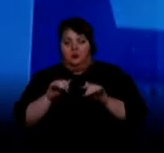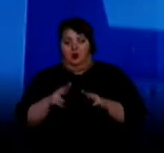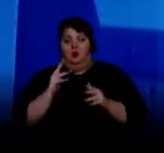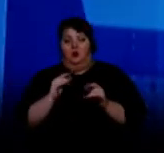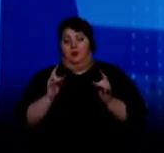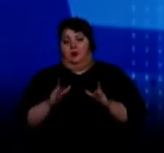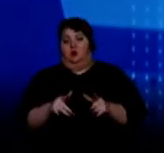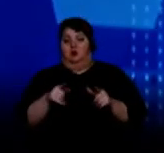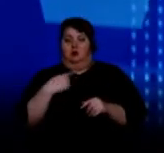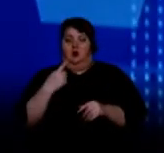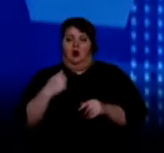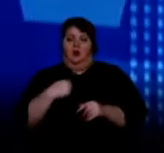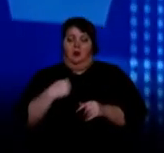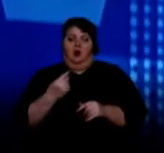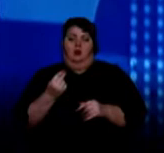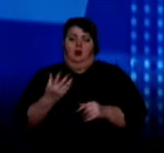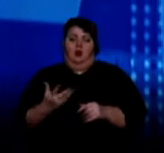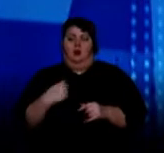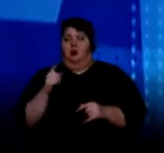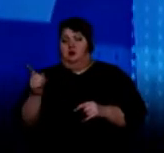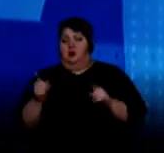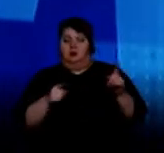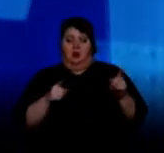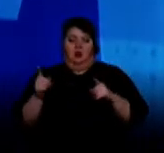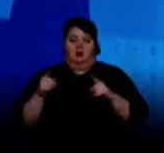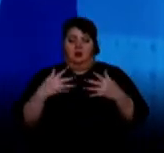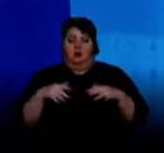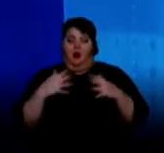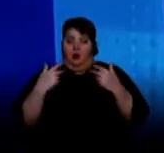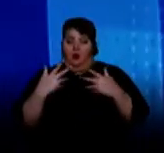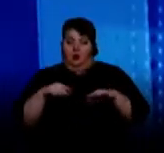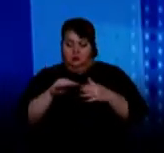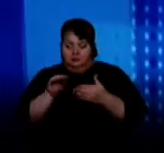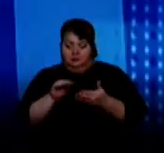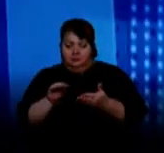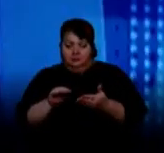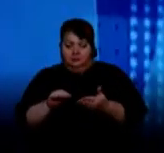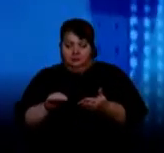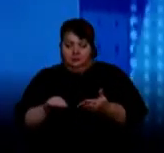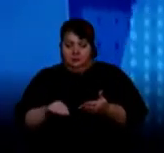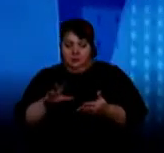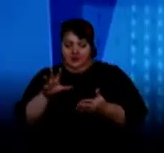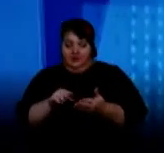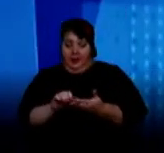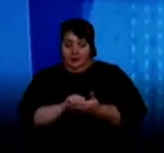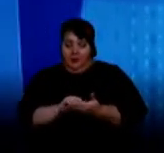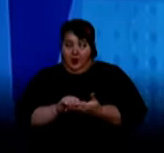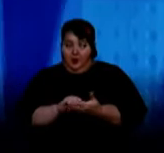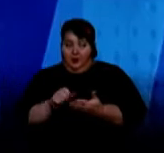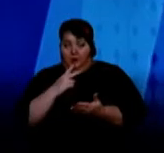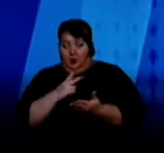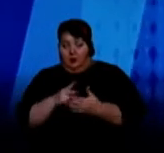просто там кажеш, там мене стільки, мене те, але вже коли ти розписав це все на папір,